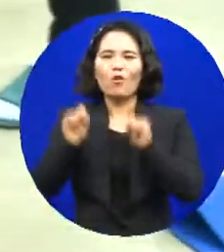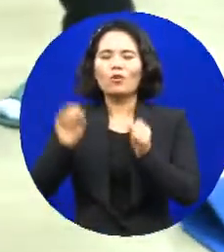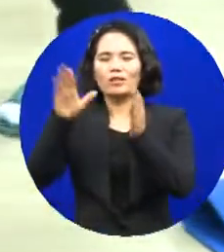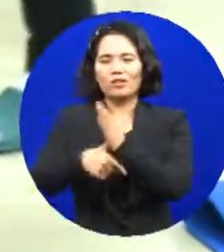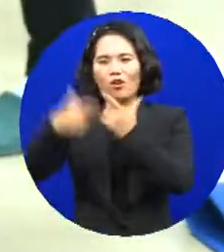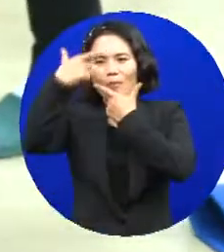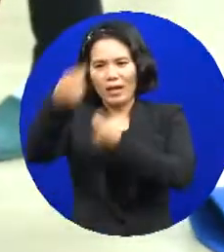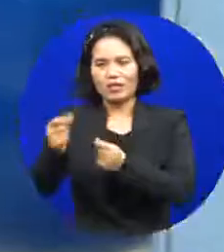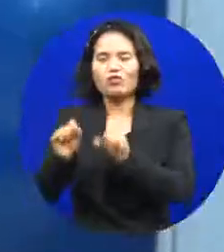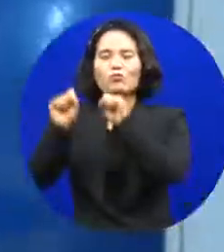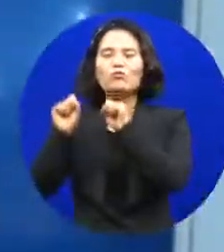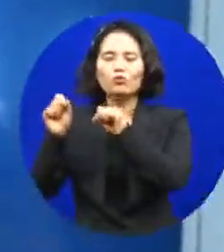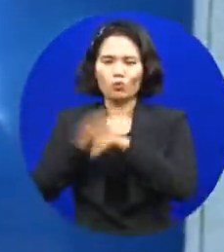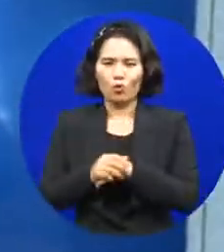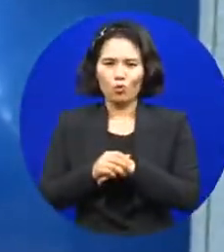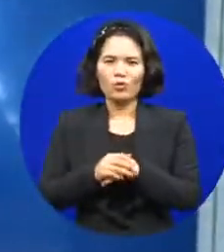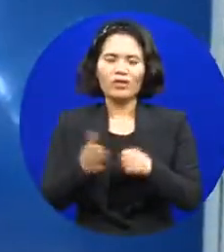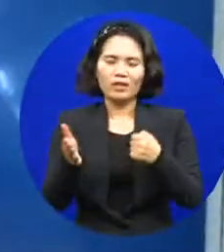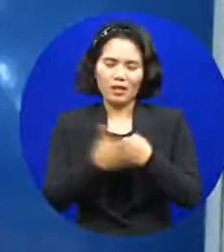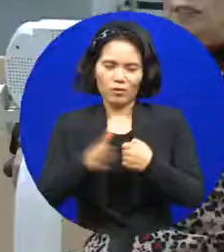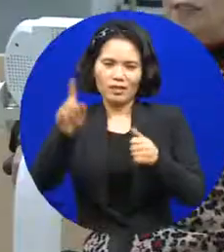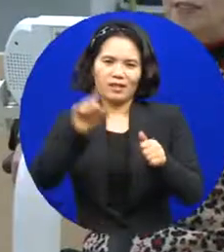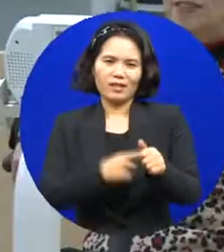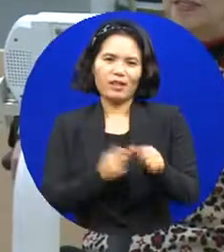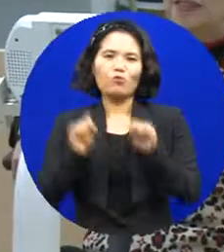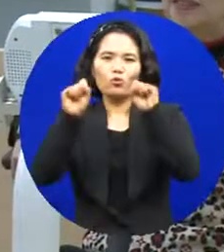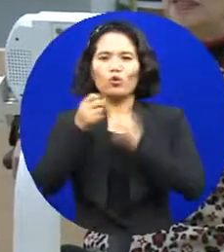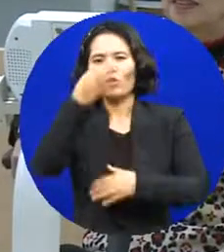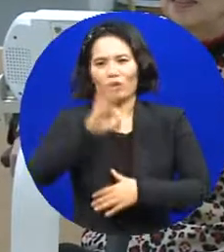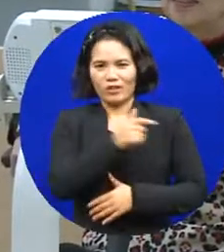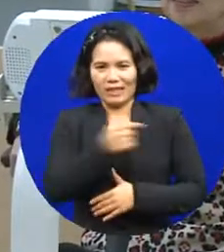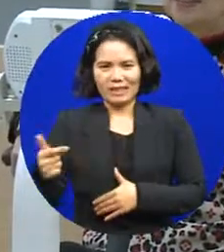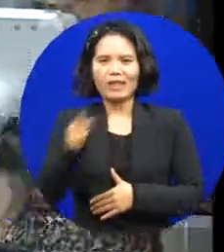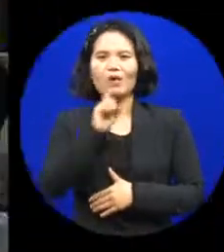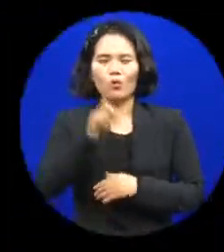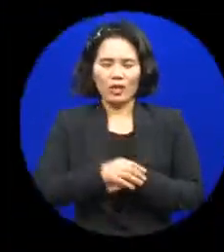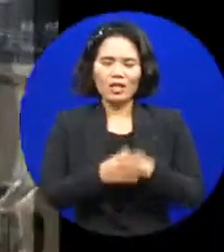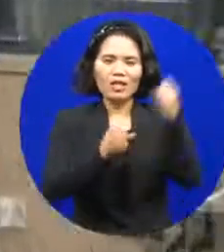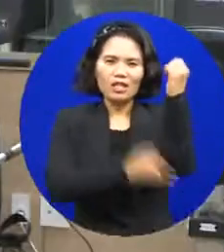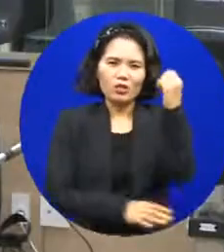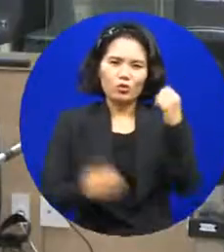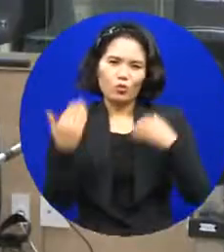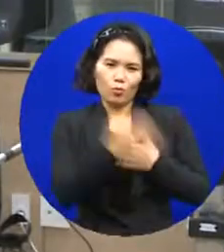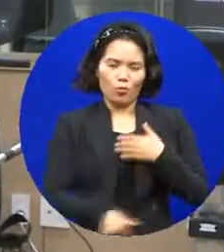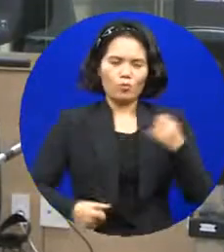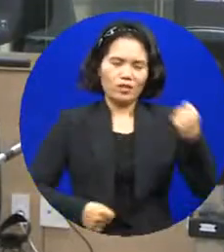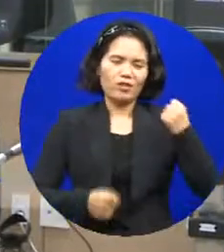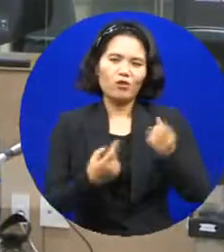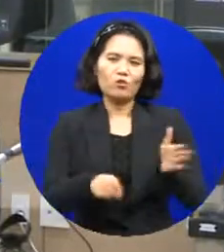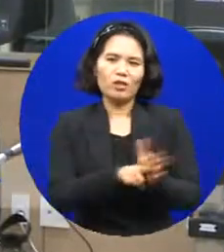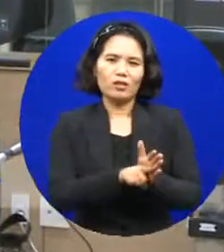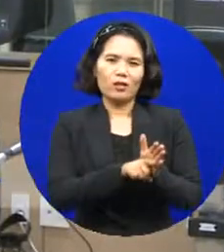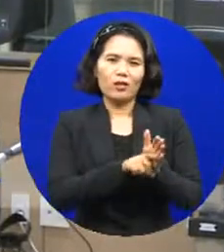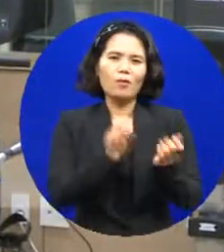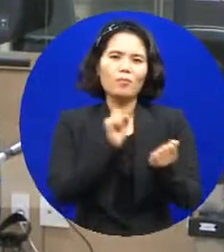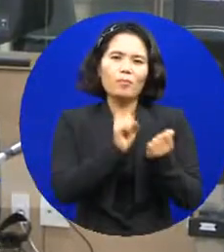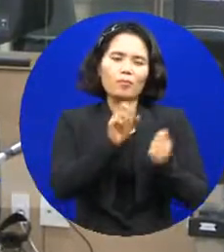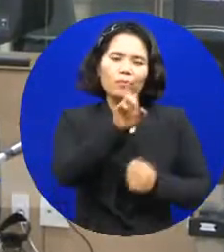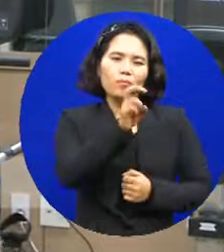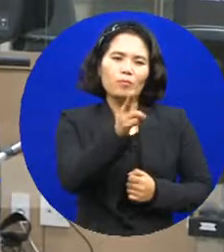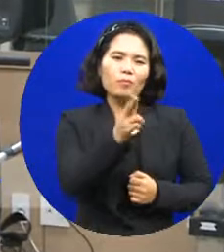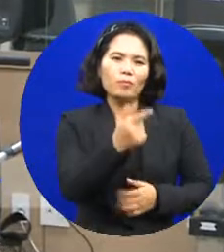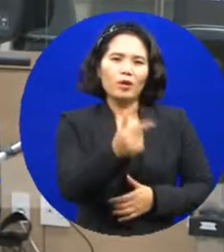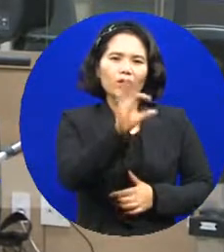겨울철 맞춤 운동. 그만큼 운동의 효과도 크다고 합니다. 기초 체력 향상을 위해서 면역력